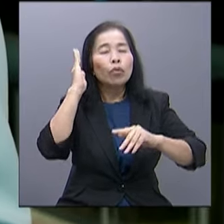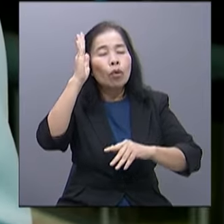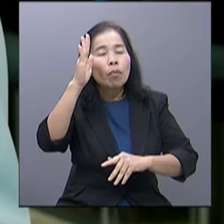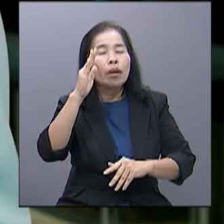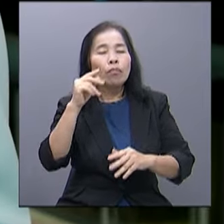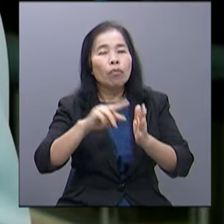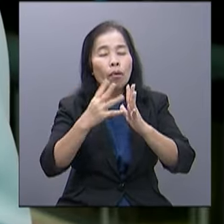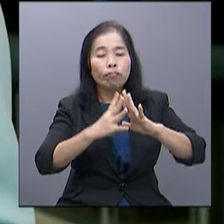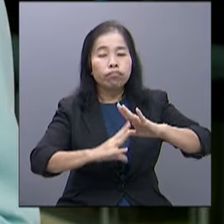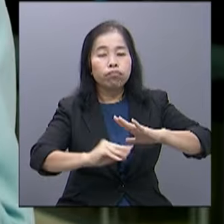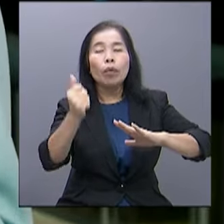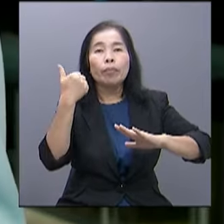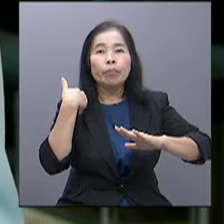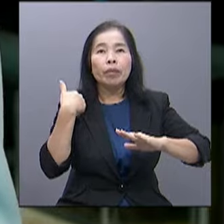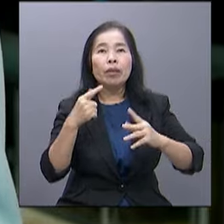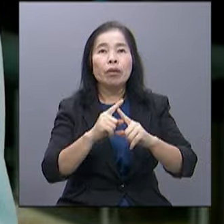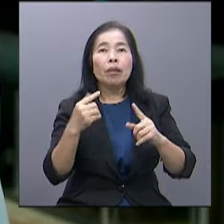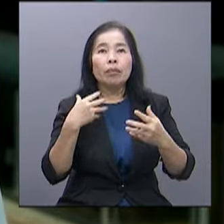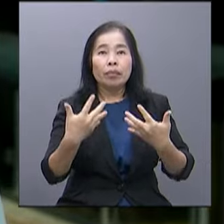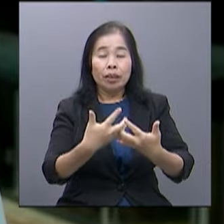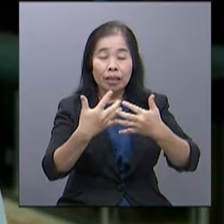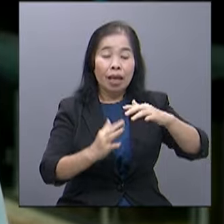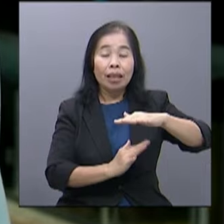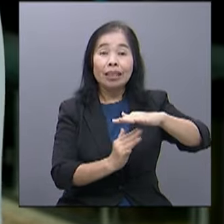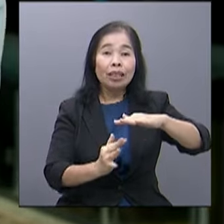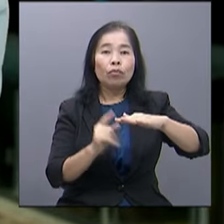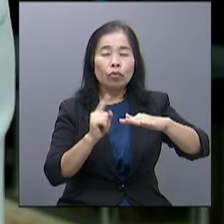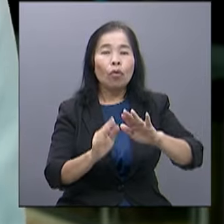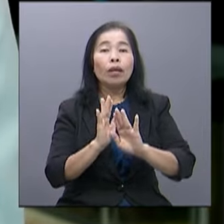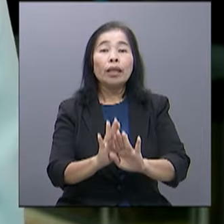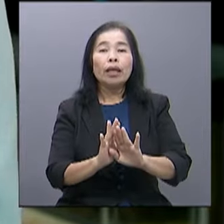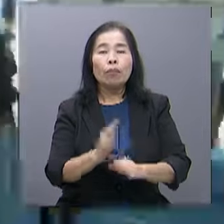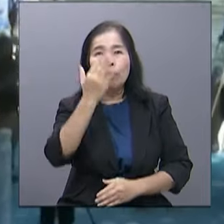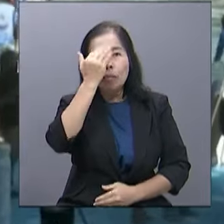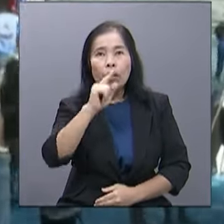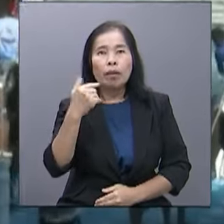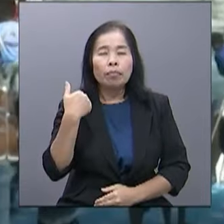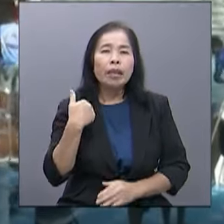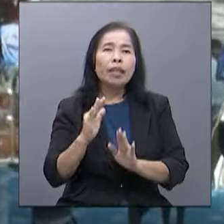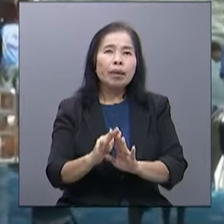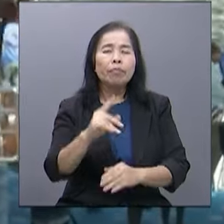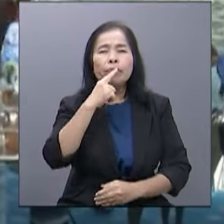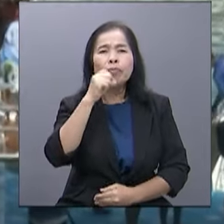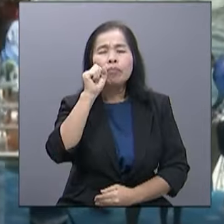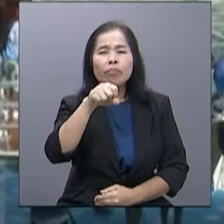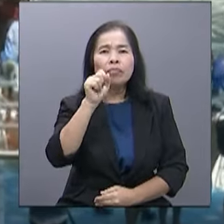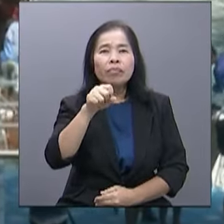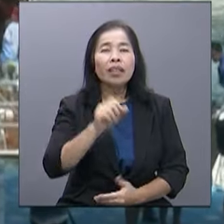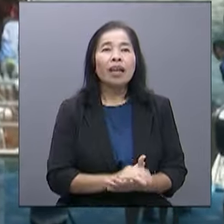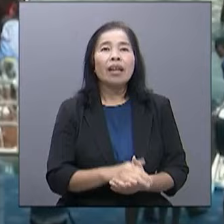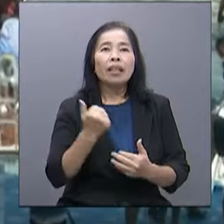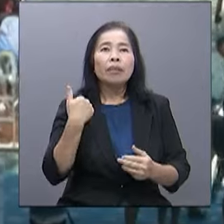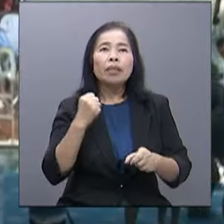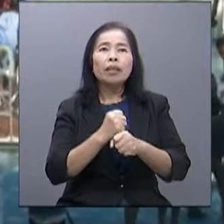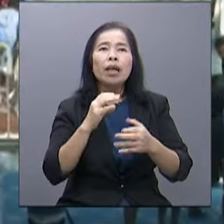พื้นที่อนุรักษ์หญ้าทะเลก็จำเป็นที่จะต้องอนุรักษ์เอาไว้ด้วยเพื่อที่จะได้เก็บเอาไว้คือต้องเข้าใจว่าเรากำลังต่อสู้กับ